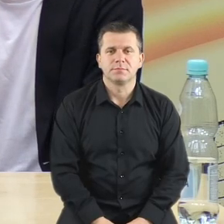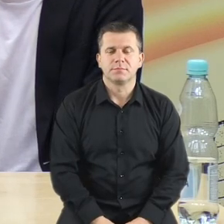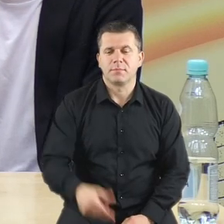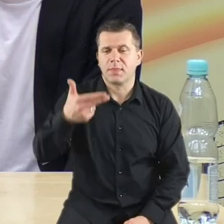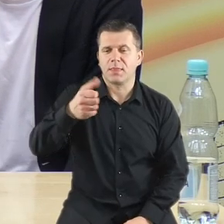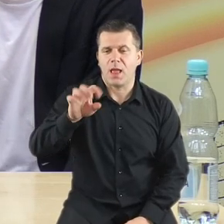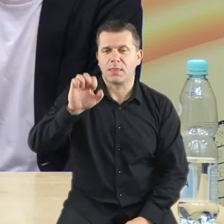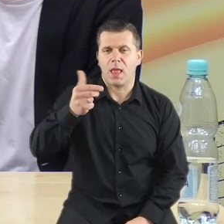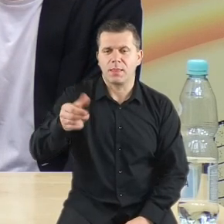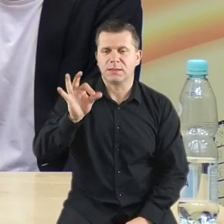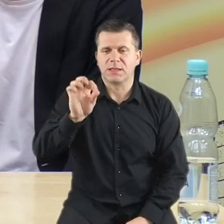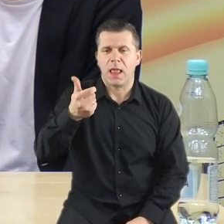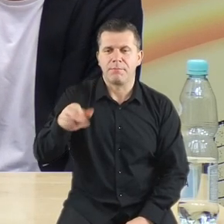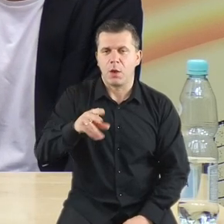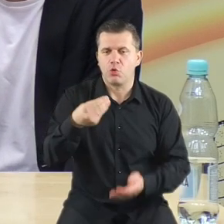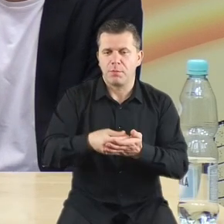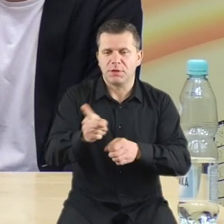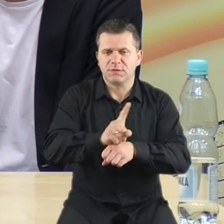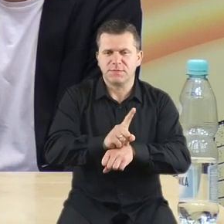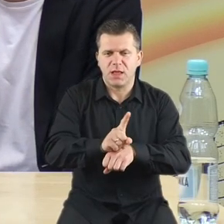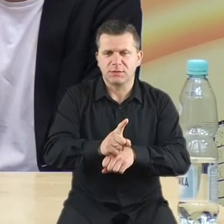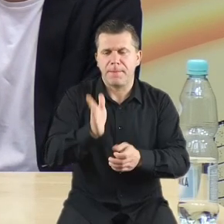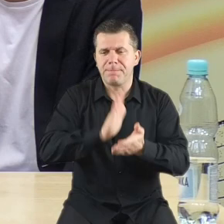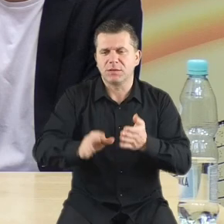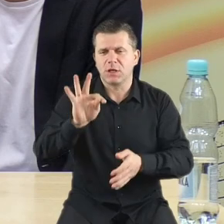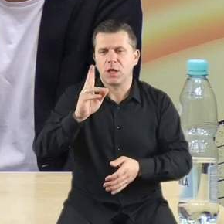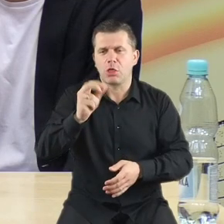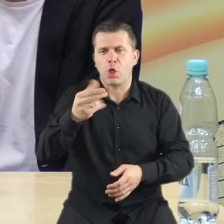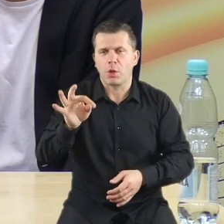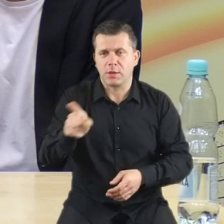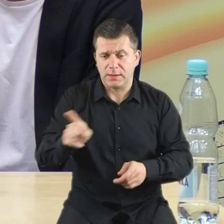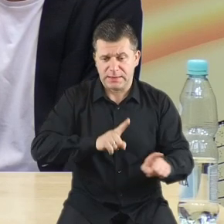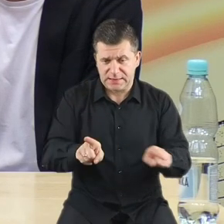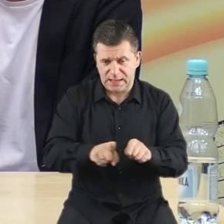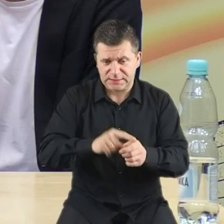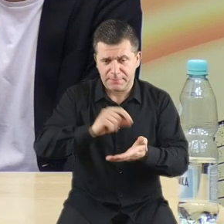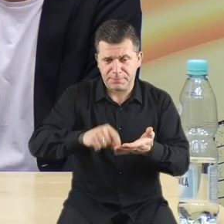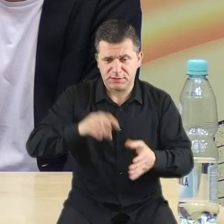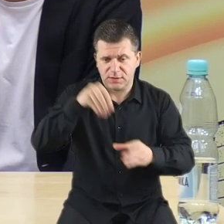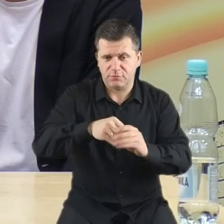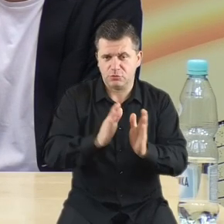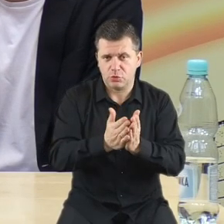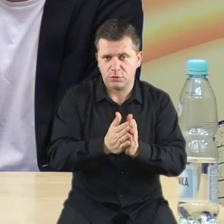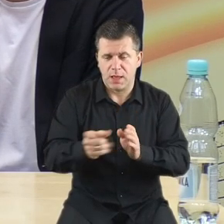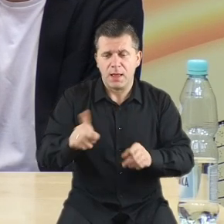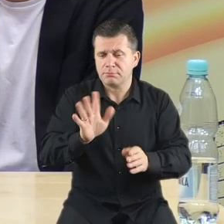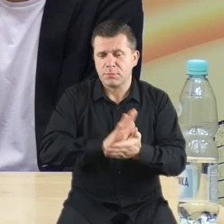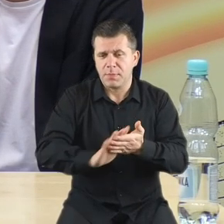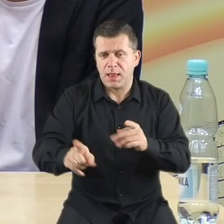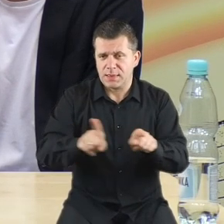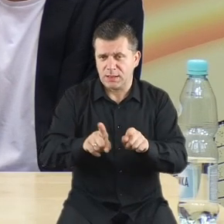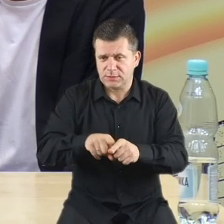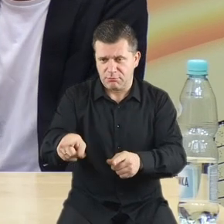Stramera, kupujący świece bez knotów, to ten sam pisarz, który pojawia się w książce? Ta sama postać, przepraszam, która się pojawia w